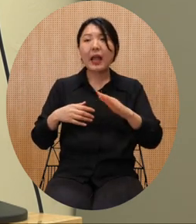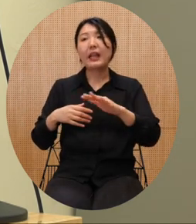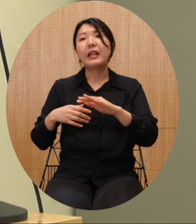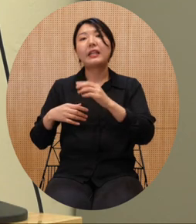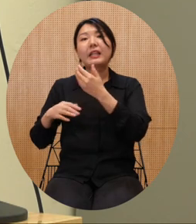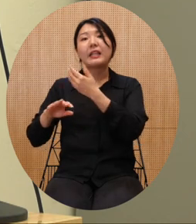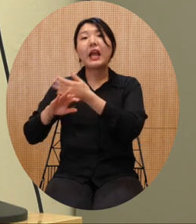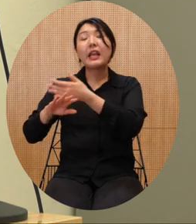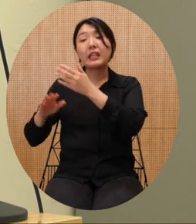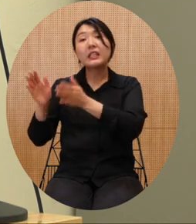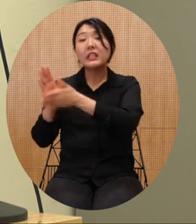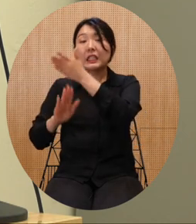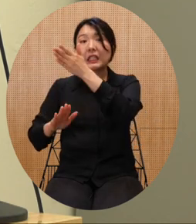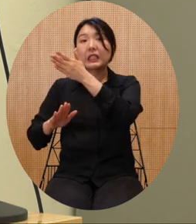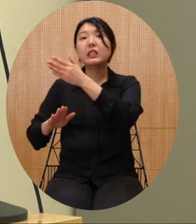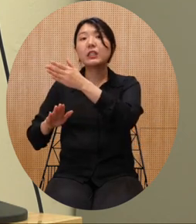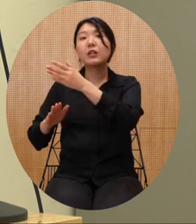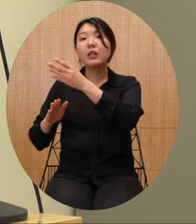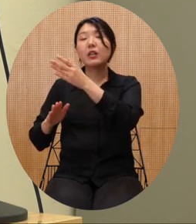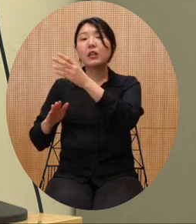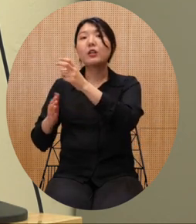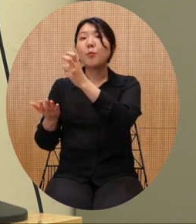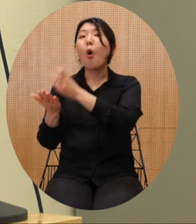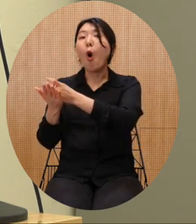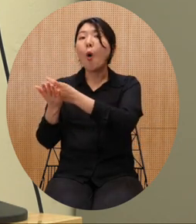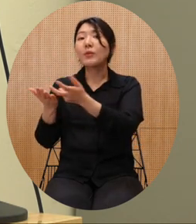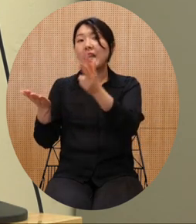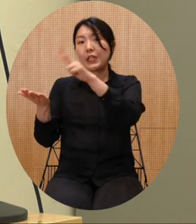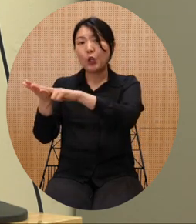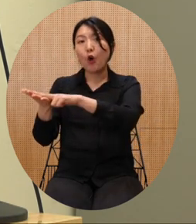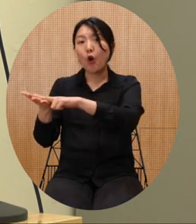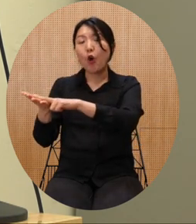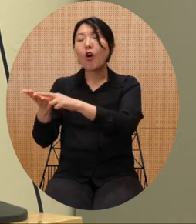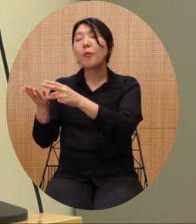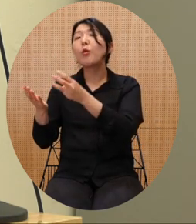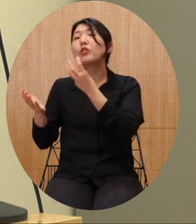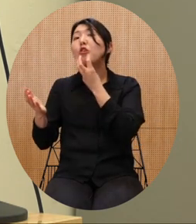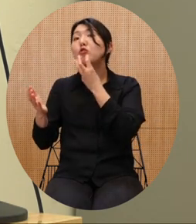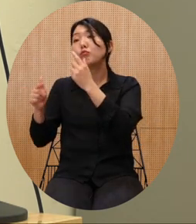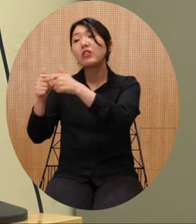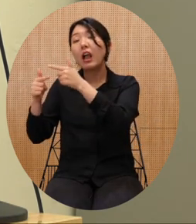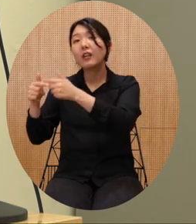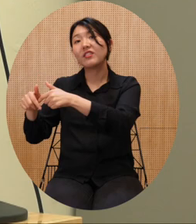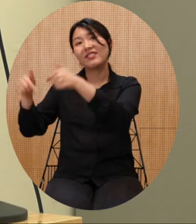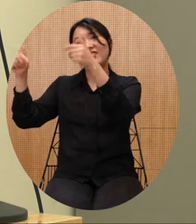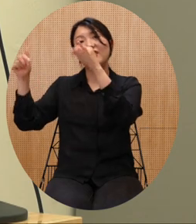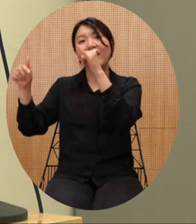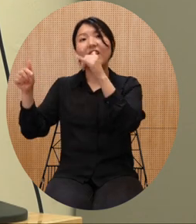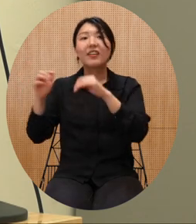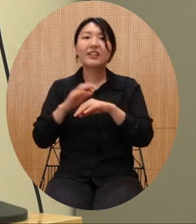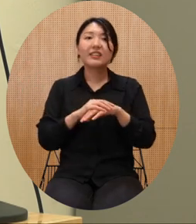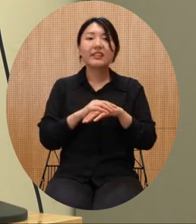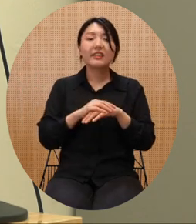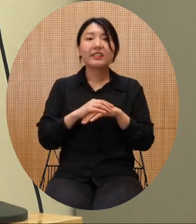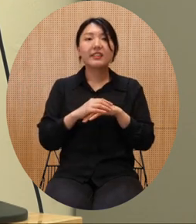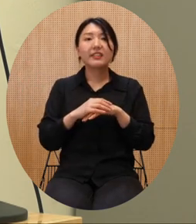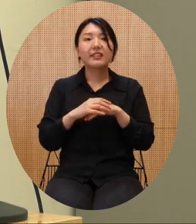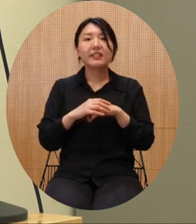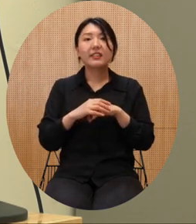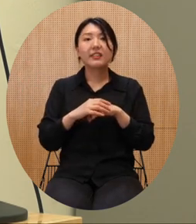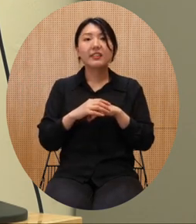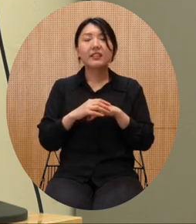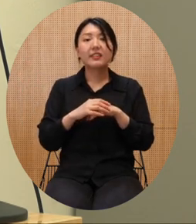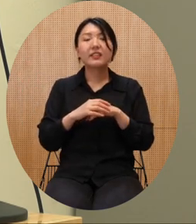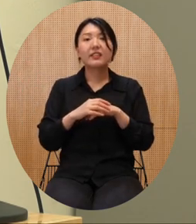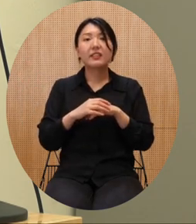있고 뭐 부산과 대구에서도 시작을 하고 시흥 서울에서도 하고 그래서 조금 늦지만 안 가지는